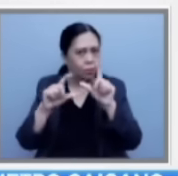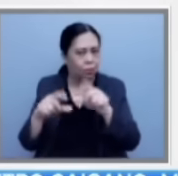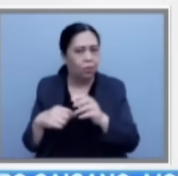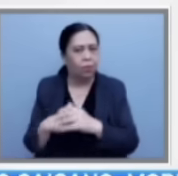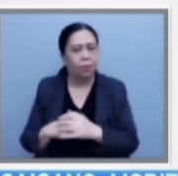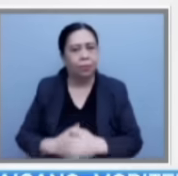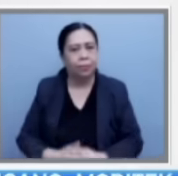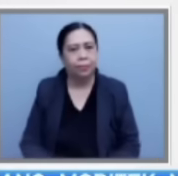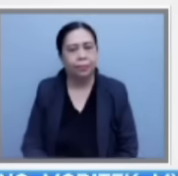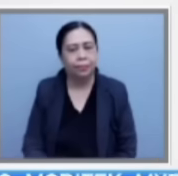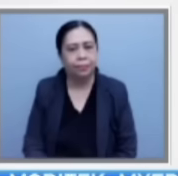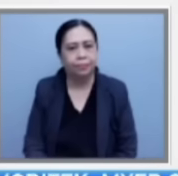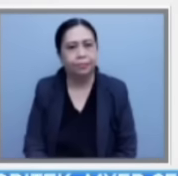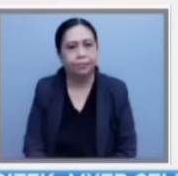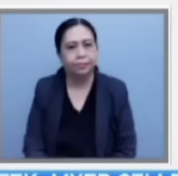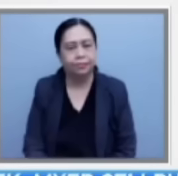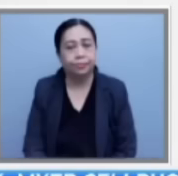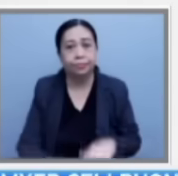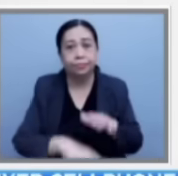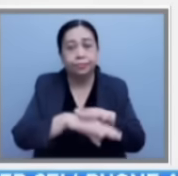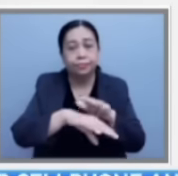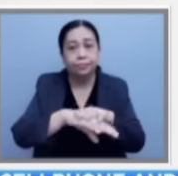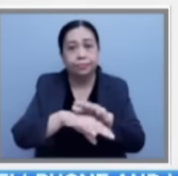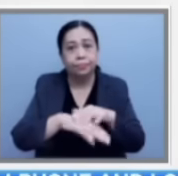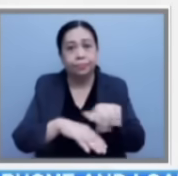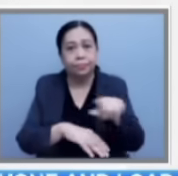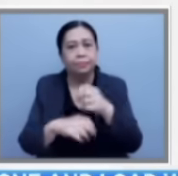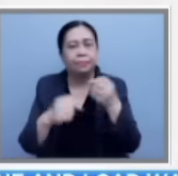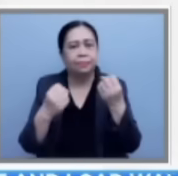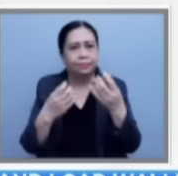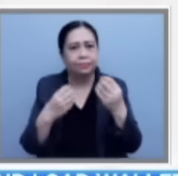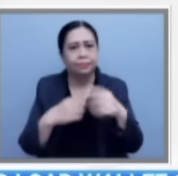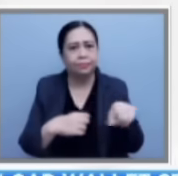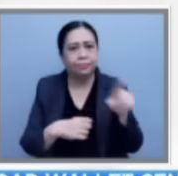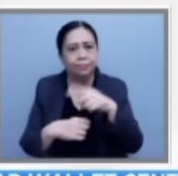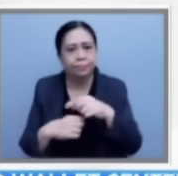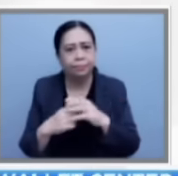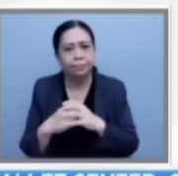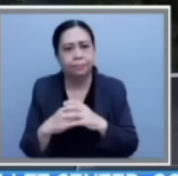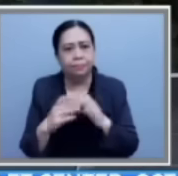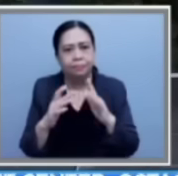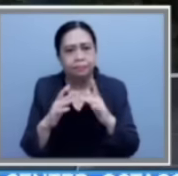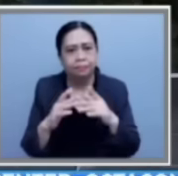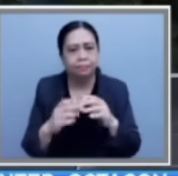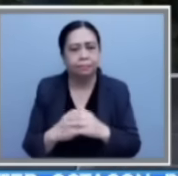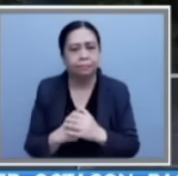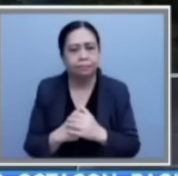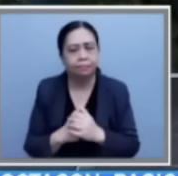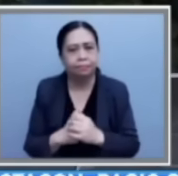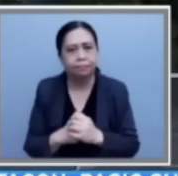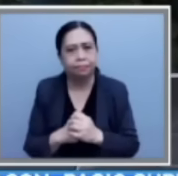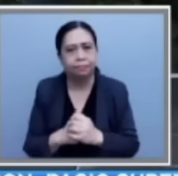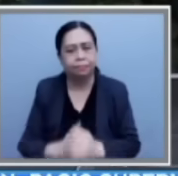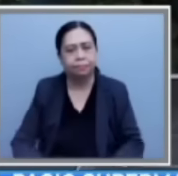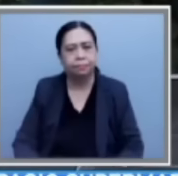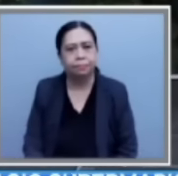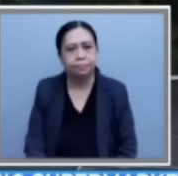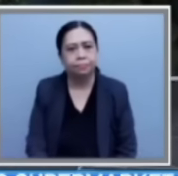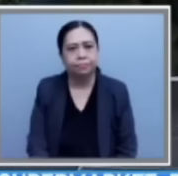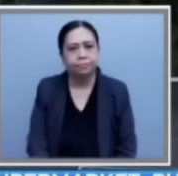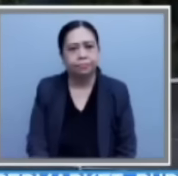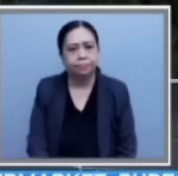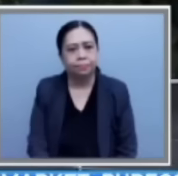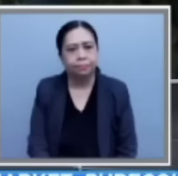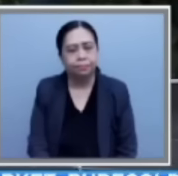passport na Oo paalala lamang po na marami ng mga security features ang ating mga passport na madali na kayong matunton at mabisto sa